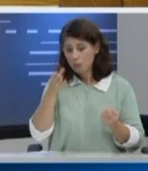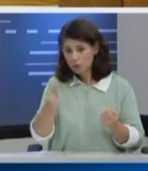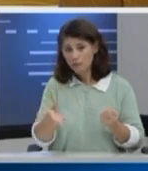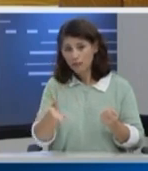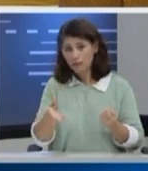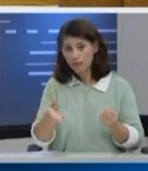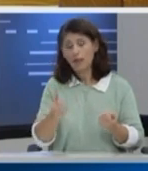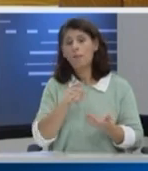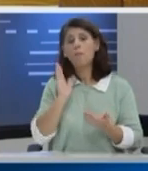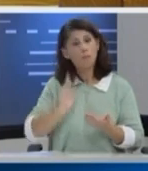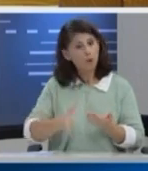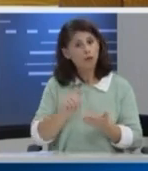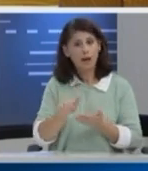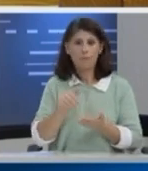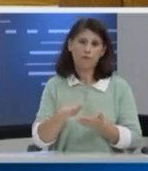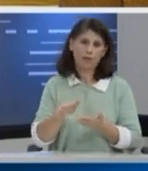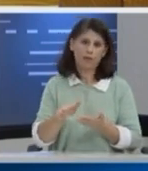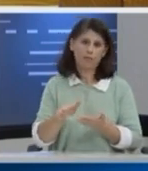αυτή ήταν αναπόφευκτη.